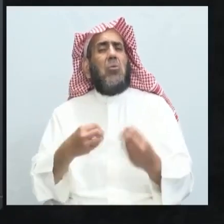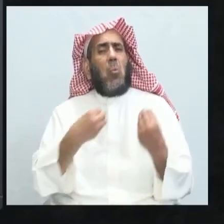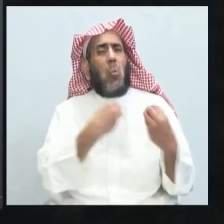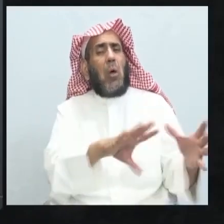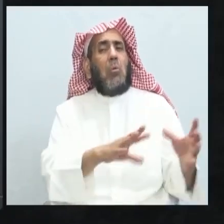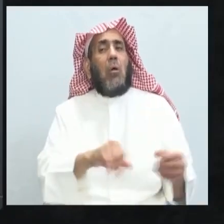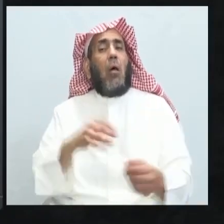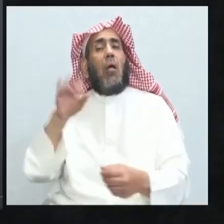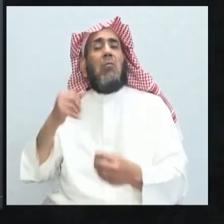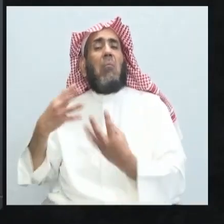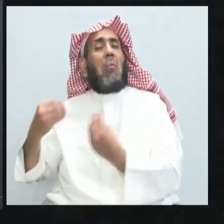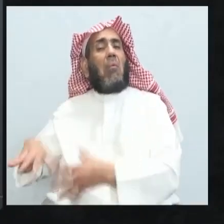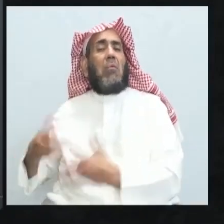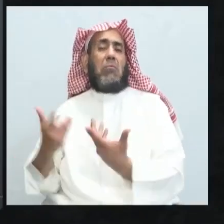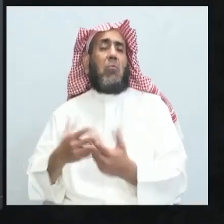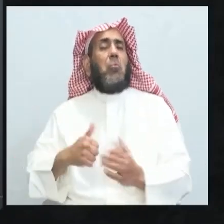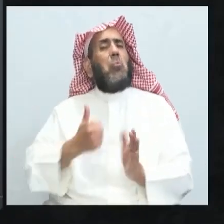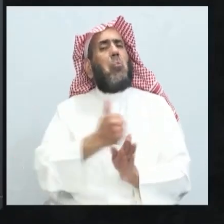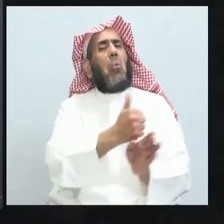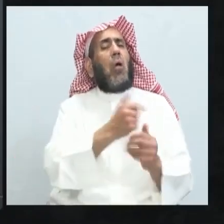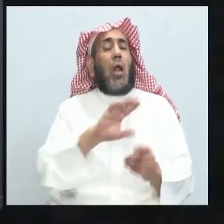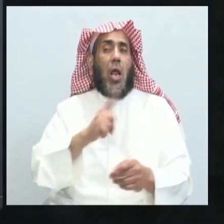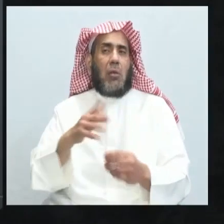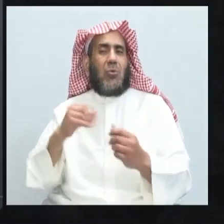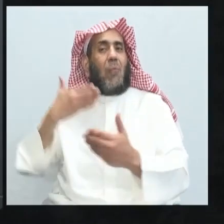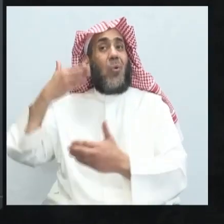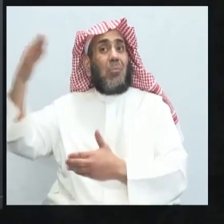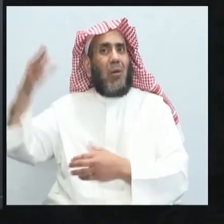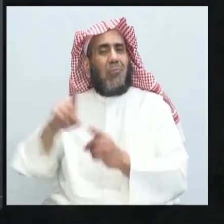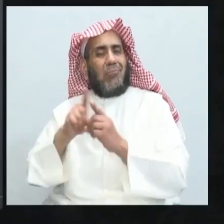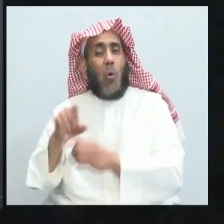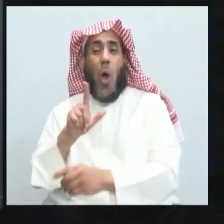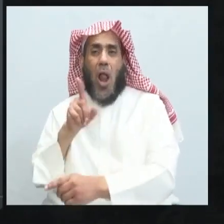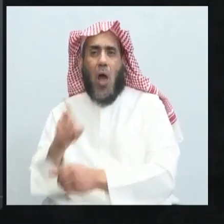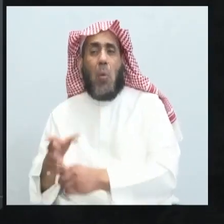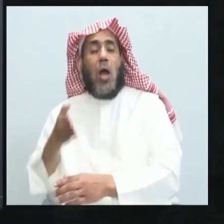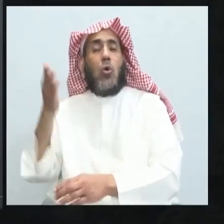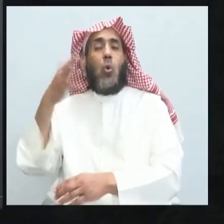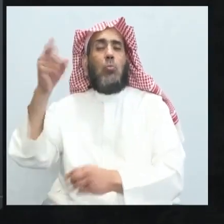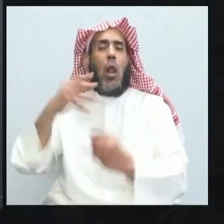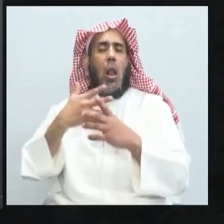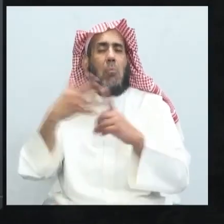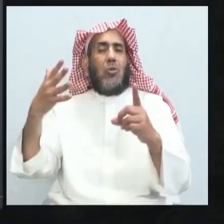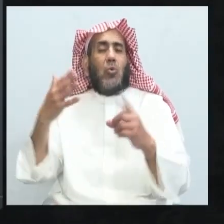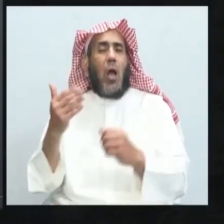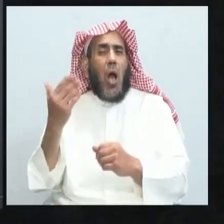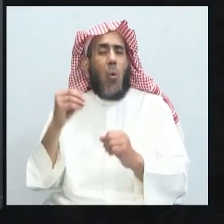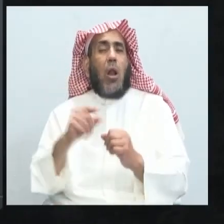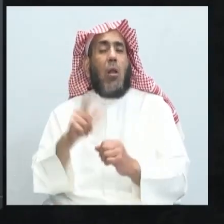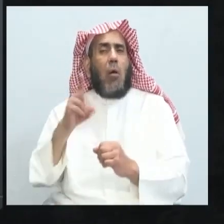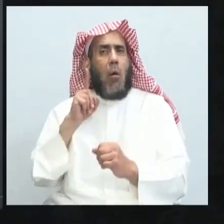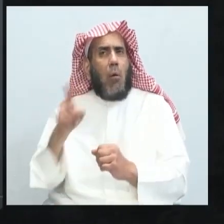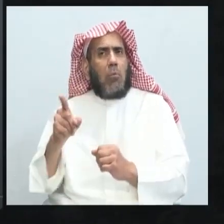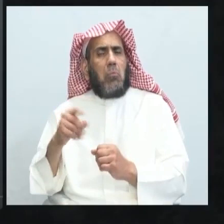ساعدناه في بدايه الدعوه ونصرناه فخرج عليه الصلاه والسلام وقال لهم هذه خطبه المشهوره التي ذكرنا ما قالت بلغتني عنكم